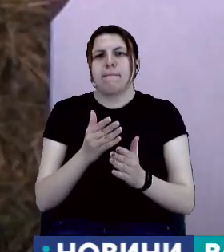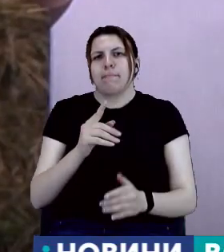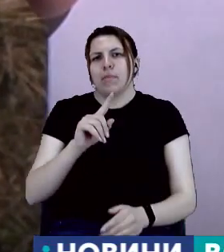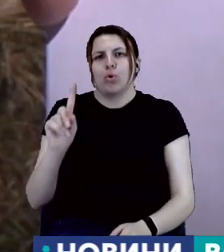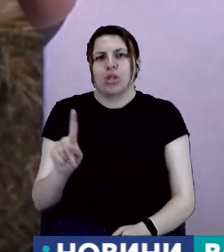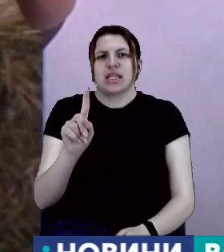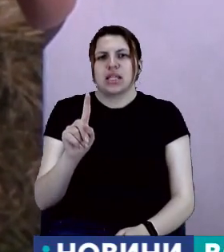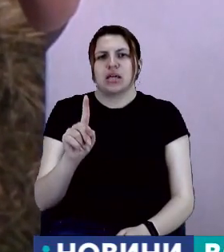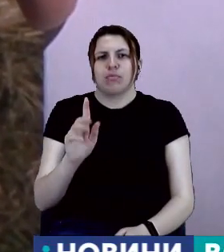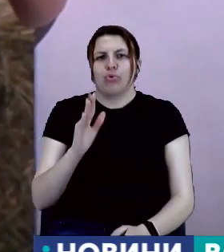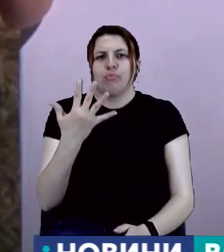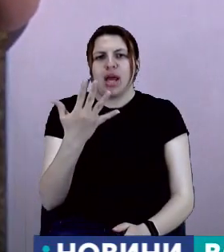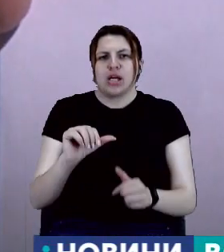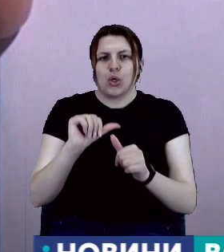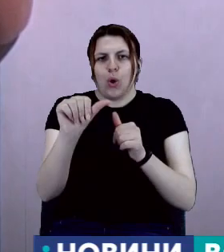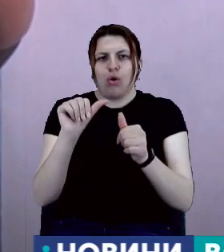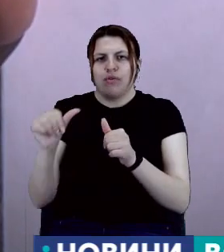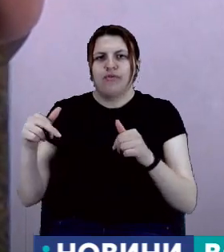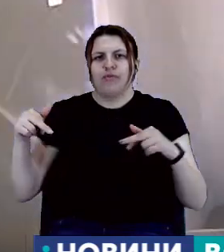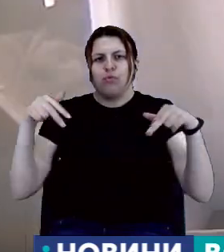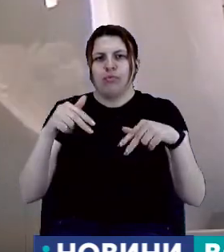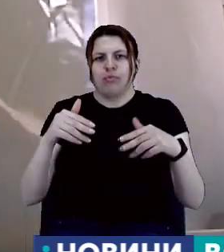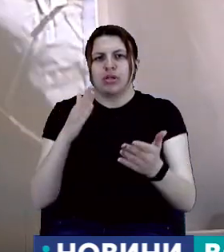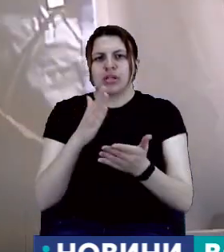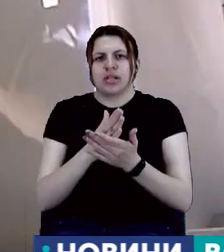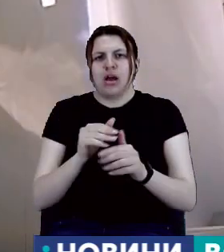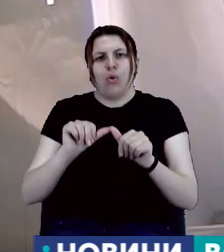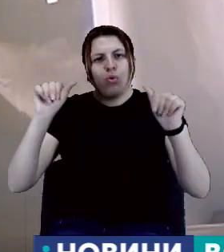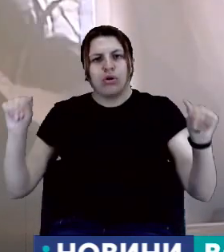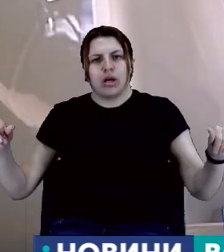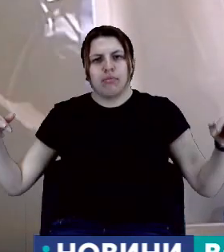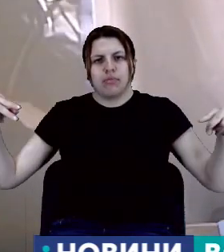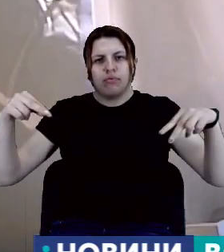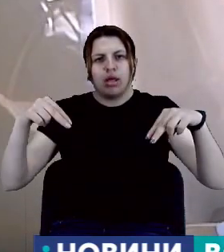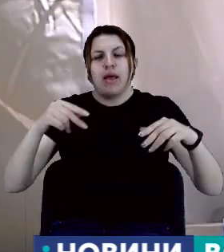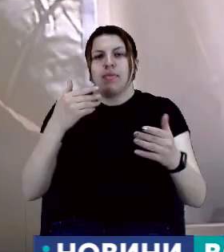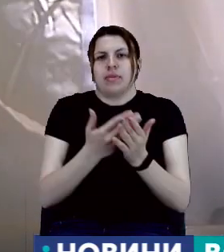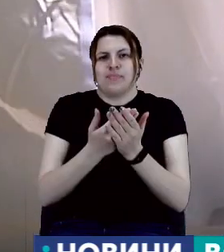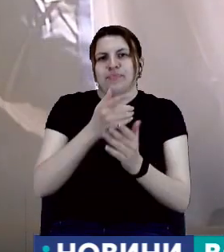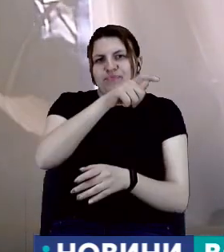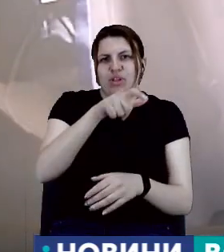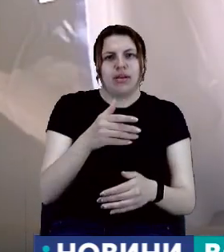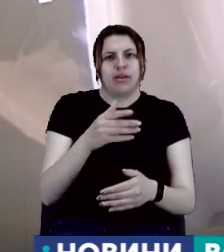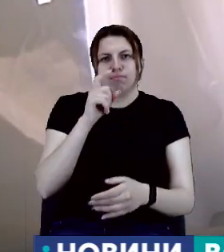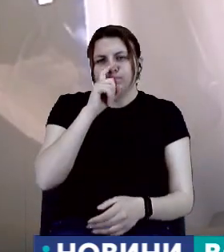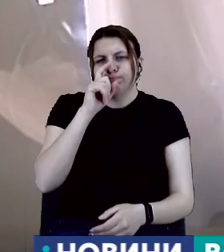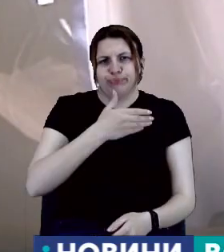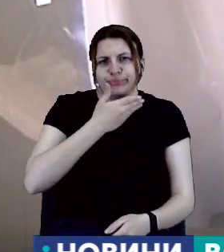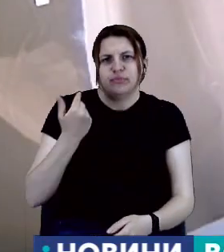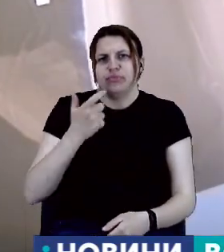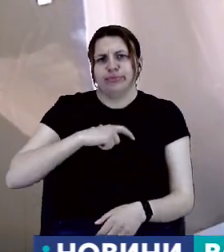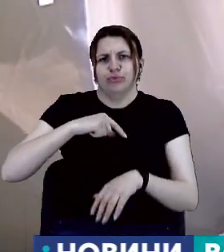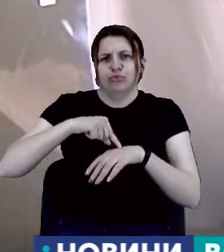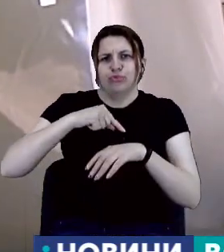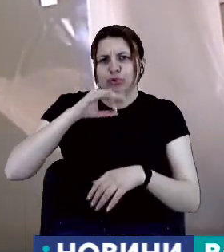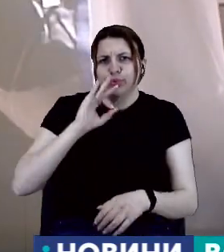входів. З пункту є 2 окремих виходи. Перший вихід для людей, у яких немає ніякої симптоматики грипу, немає причин вважати,